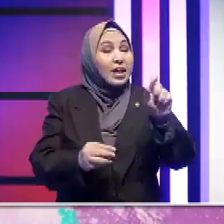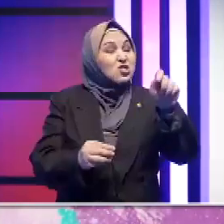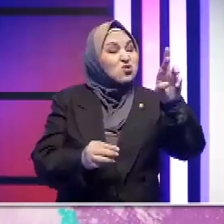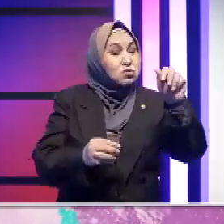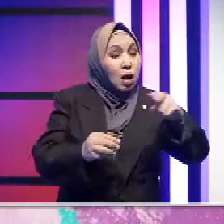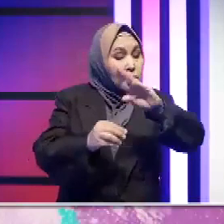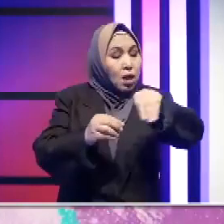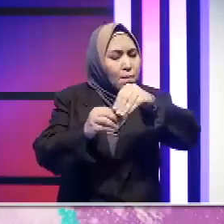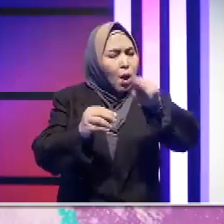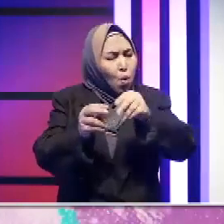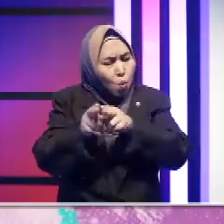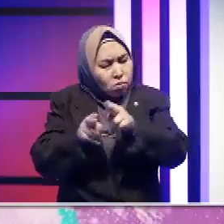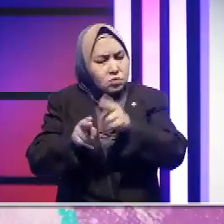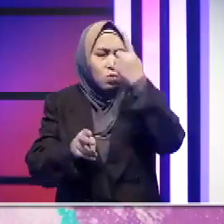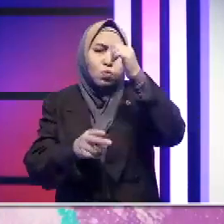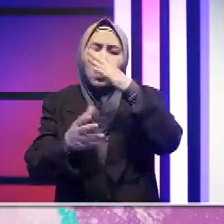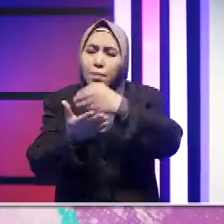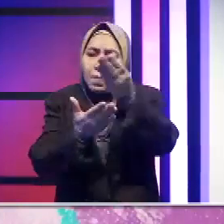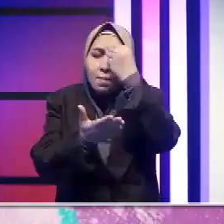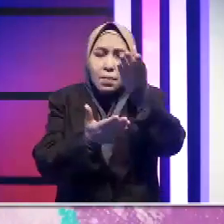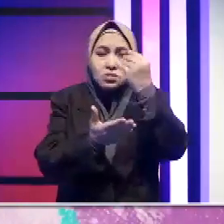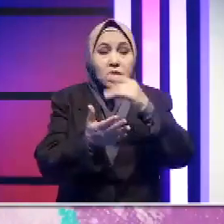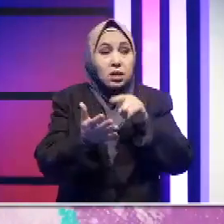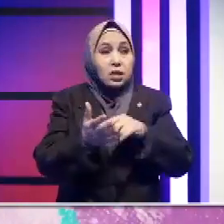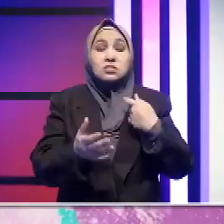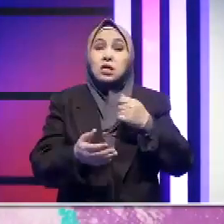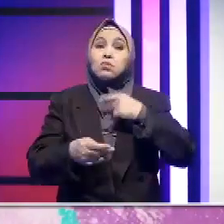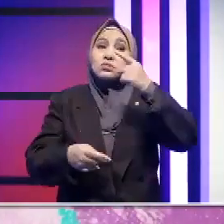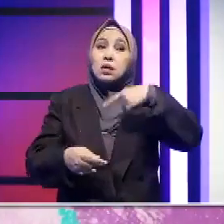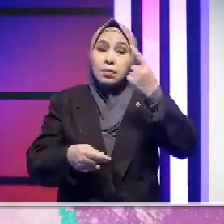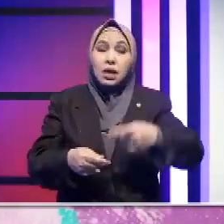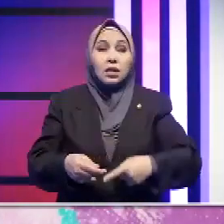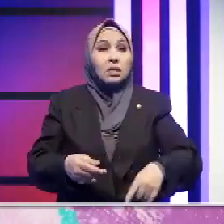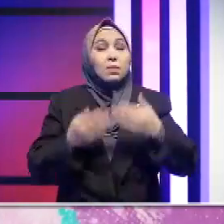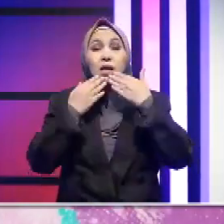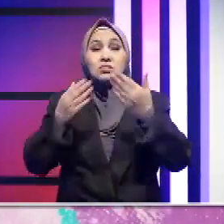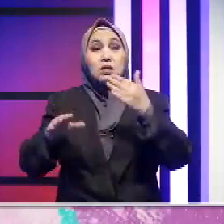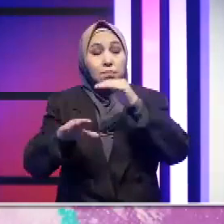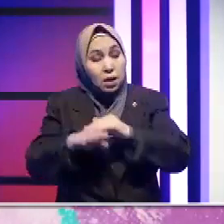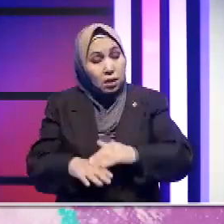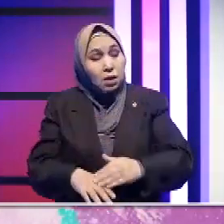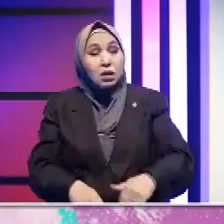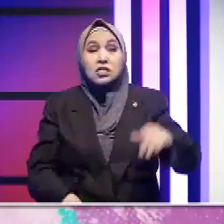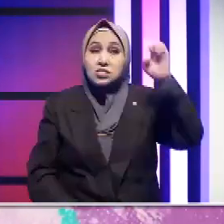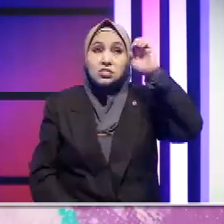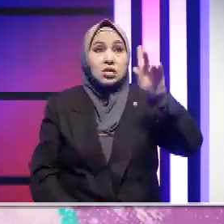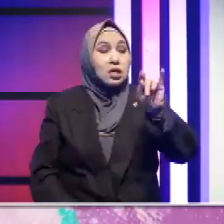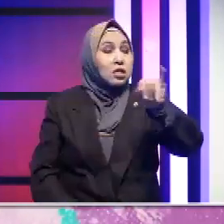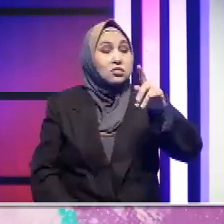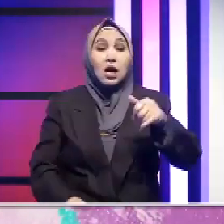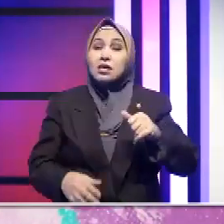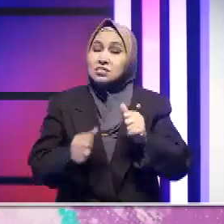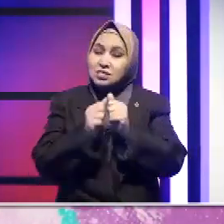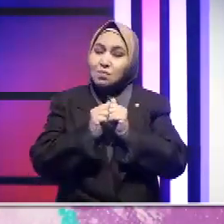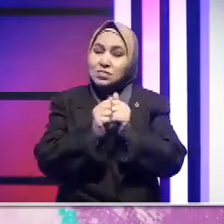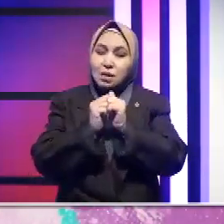untuk user yang lebih untuk mengambil pelajaran ini dan saya ucapkan terima kasih badoncek haji yang sama-sama sudi berkongsi Pada hari ini